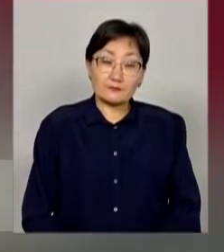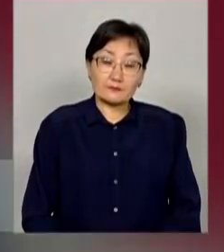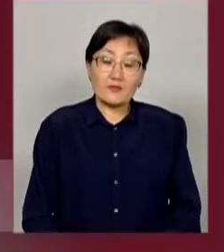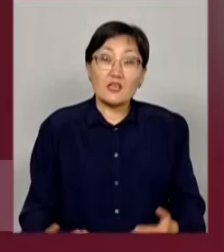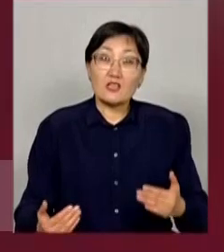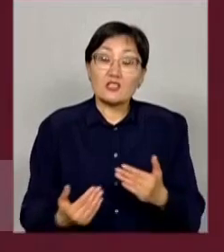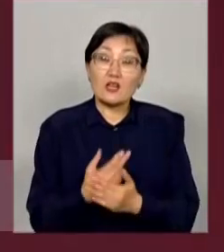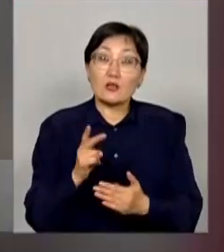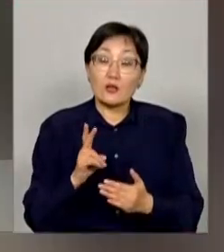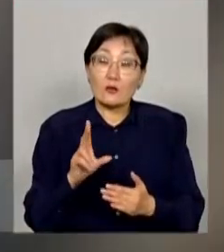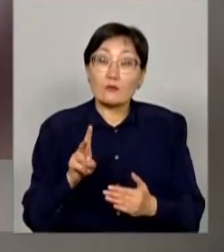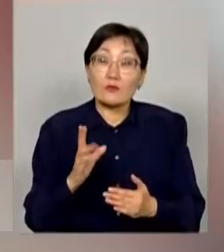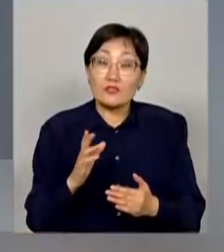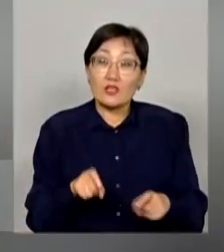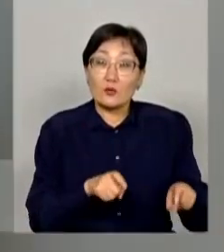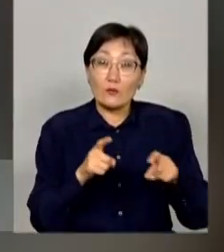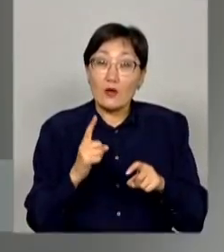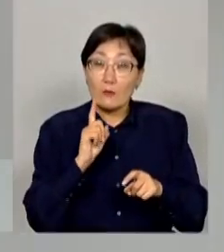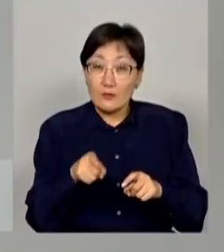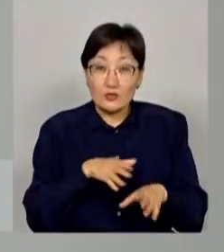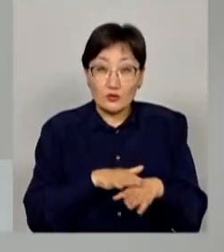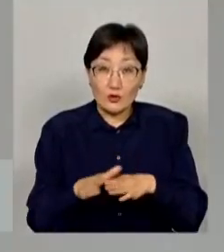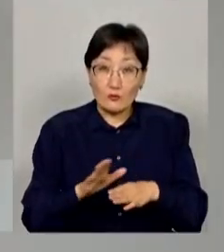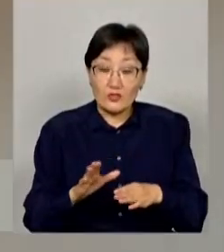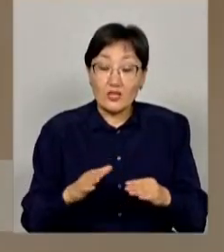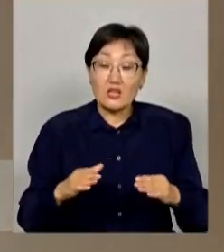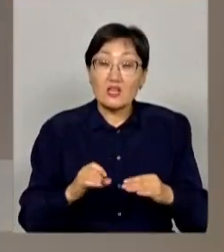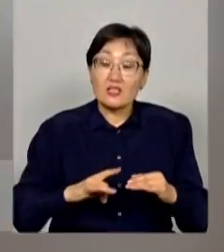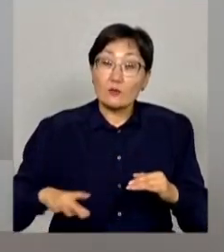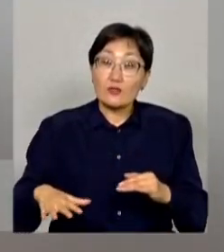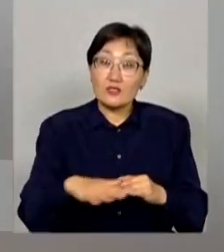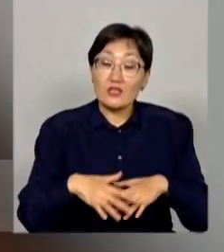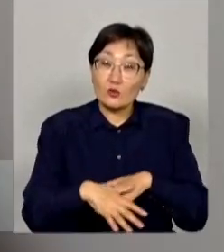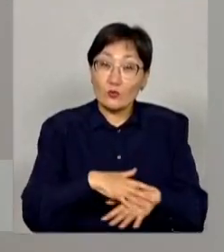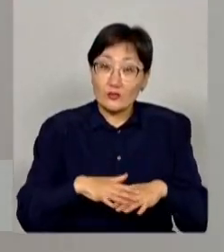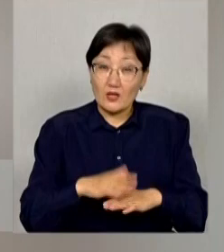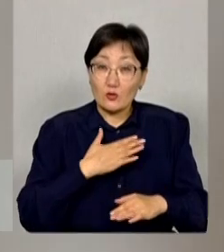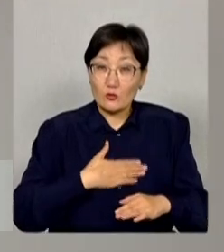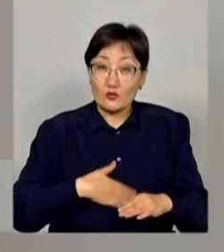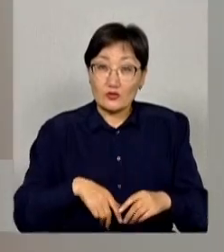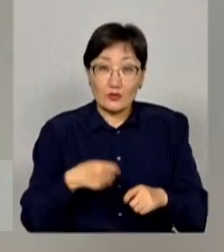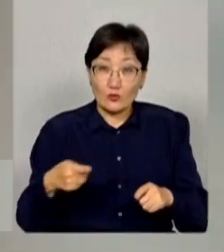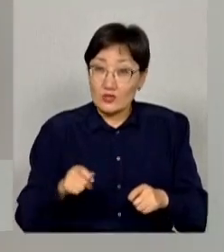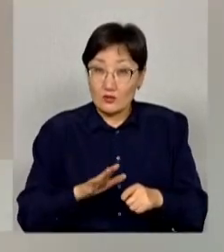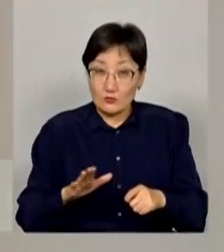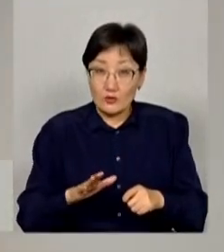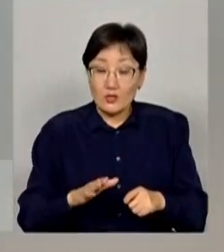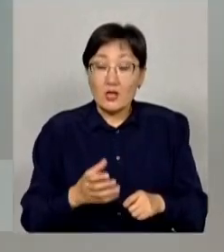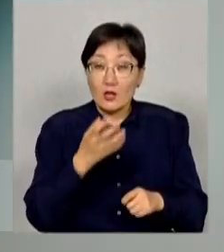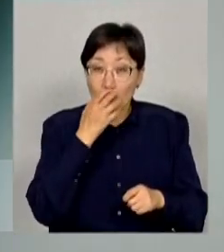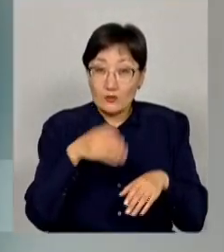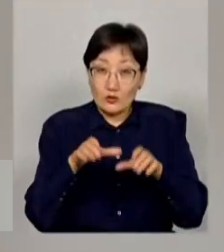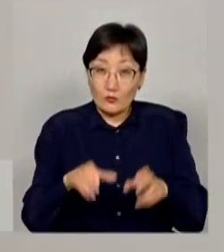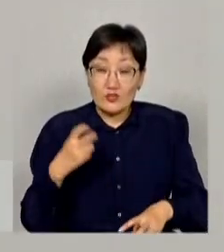Жаңа пәтер кілтін алғандарына бір жыл толмаған Ұлы Дала шағын ауданы тұрғындарының қуанышы ұзаққа созылмады. Жылу құбыры